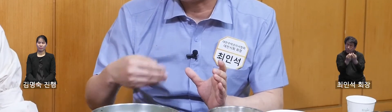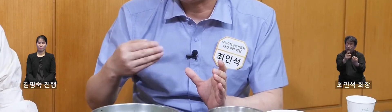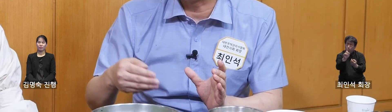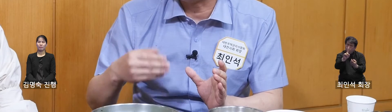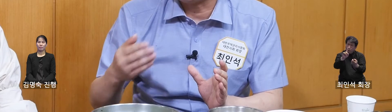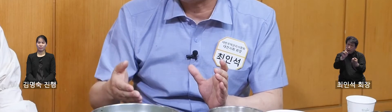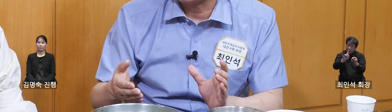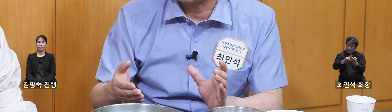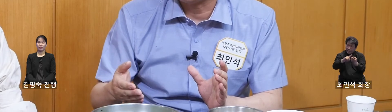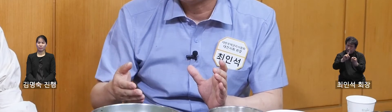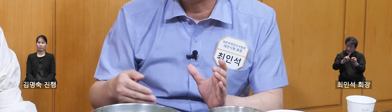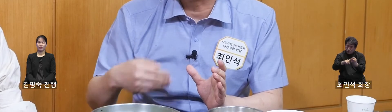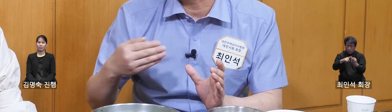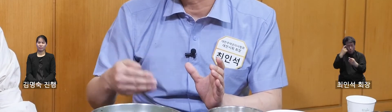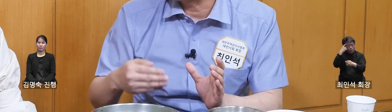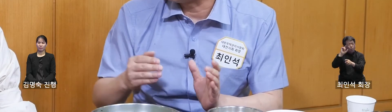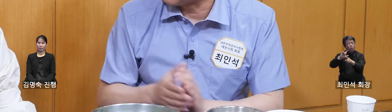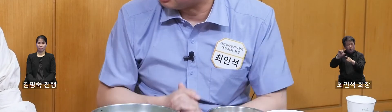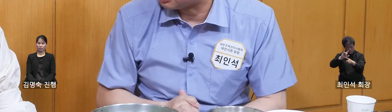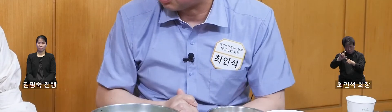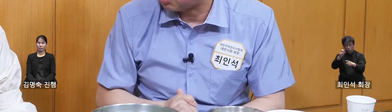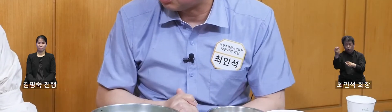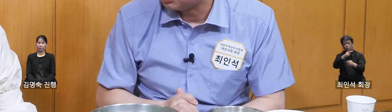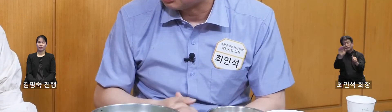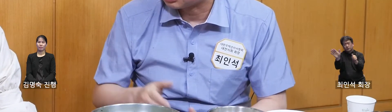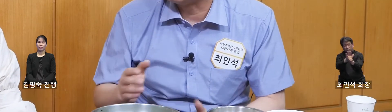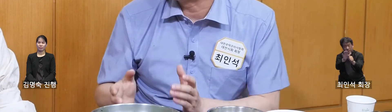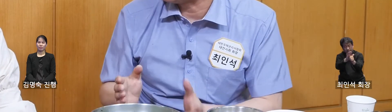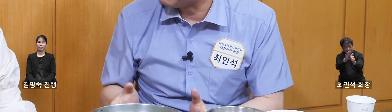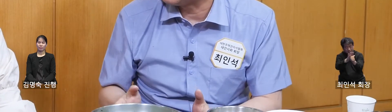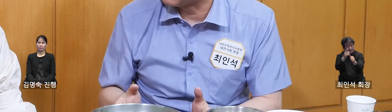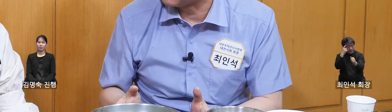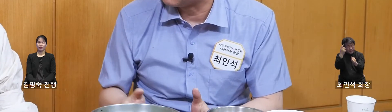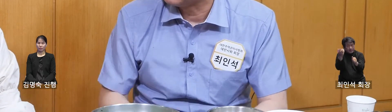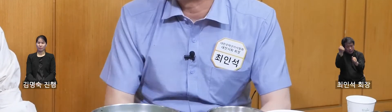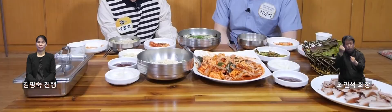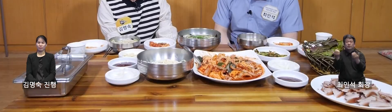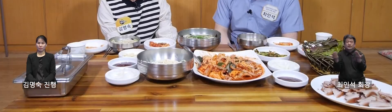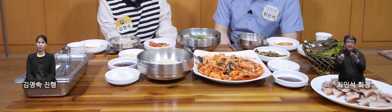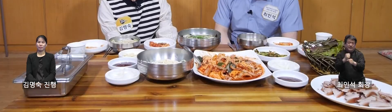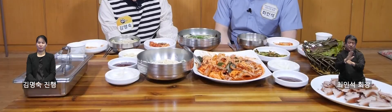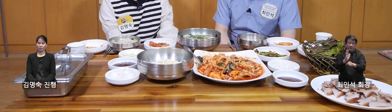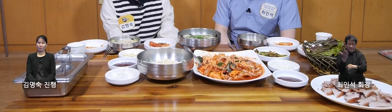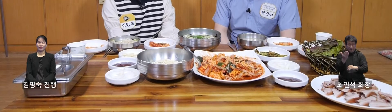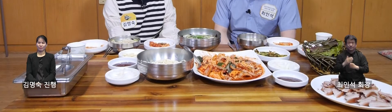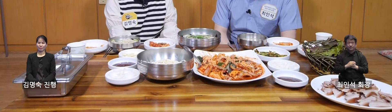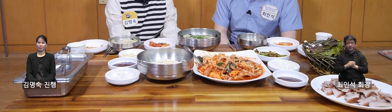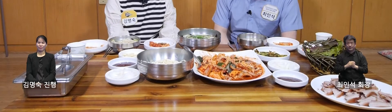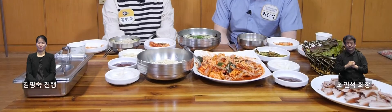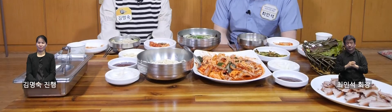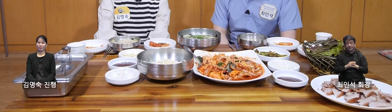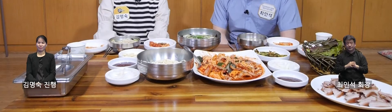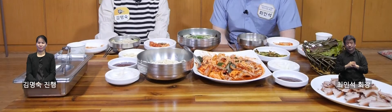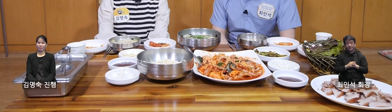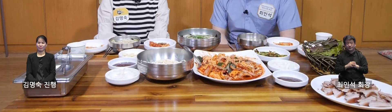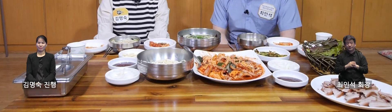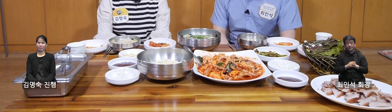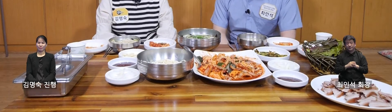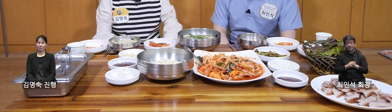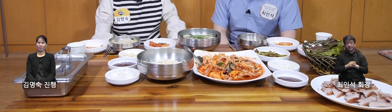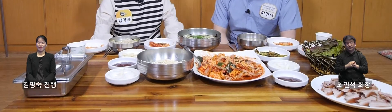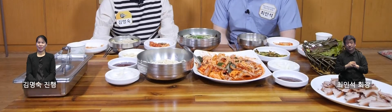거에 가장 기본에 충실한 서비스적 마인드를 갖고 근무에 임해야 된다 이렇게 이제 생각을 하고 있습니다. 자, 그럼